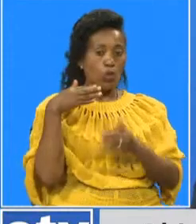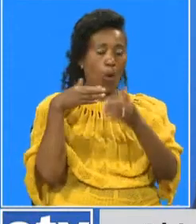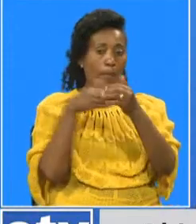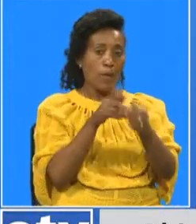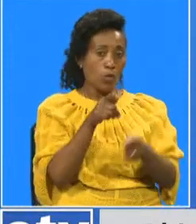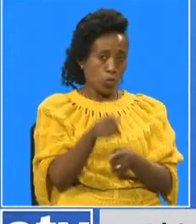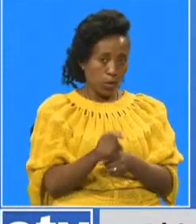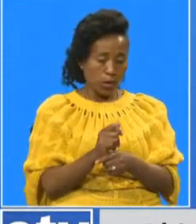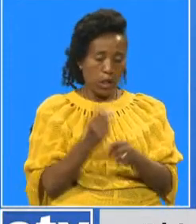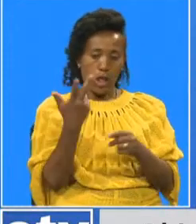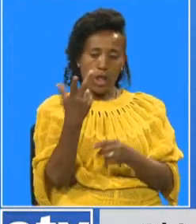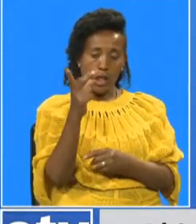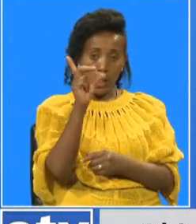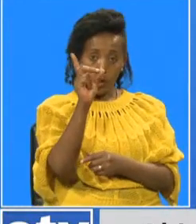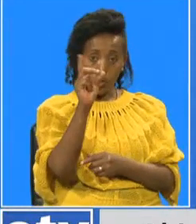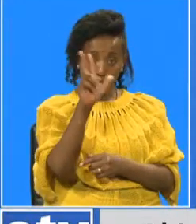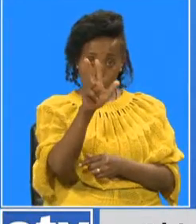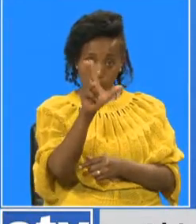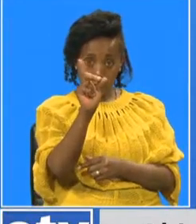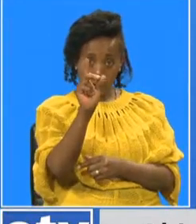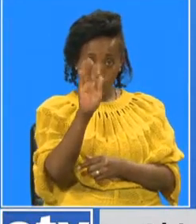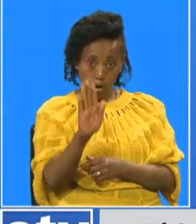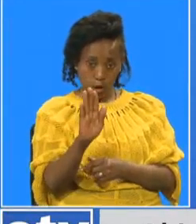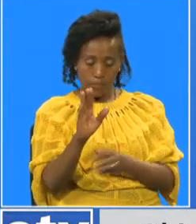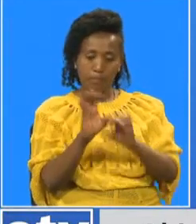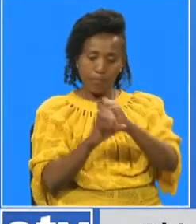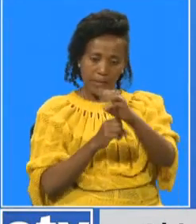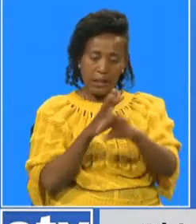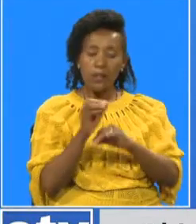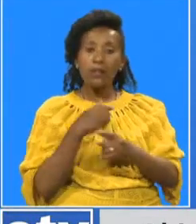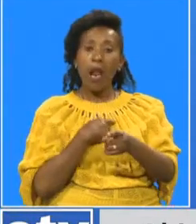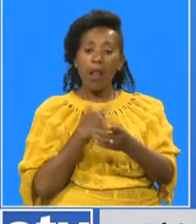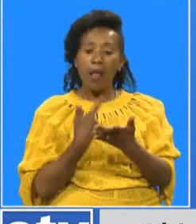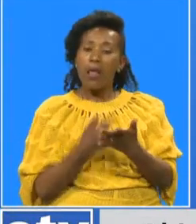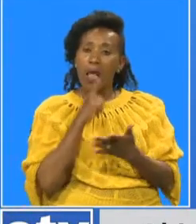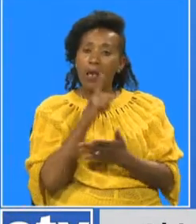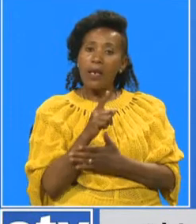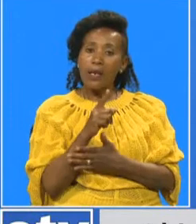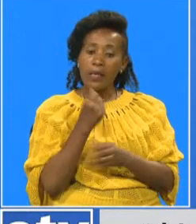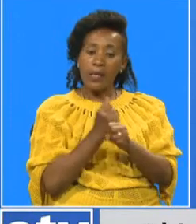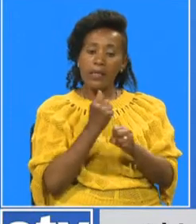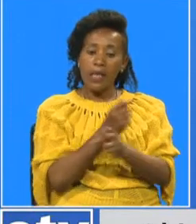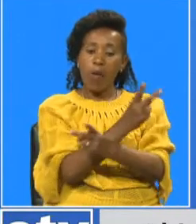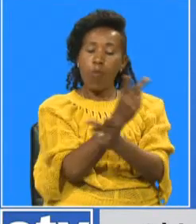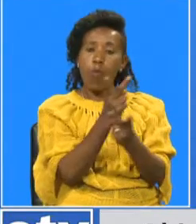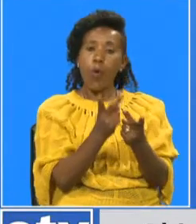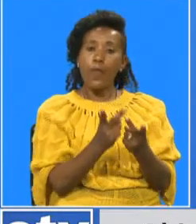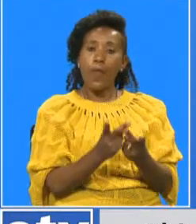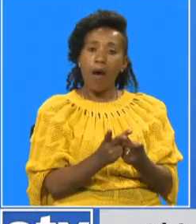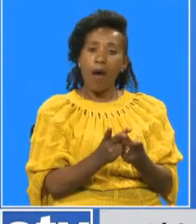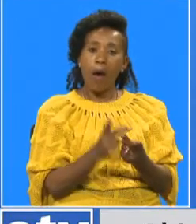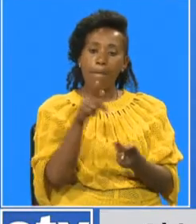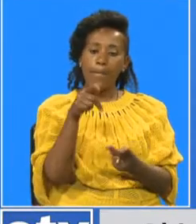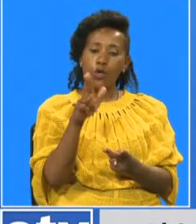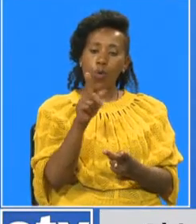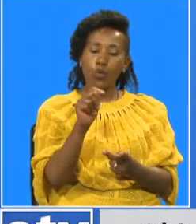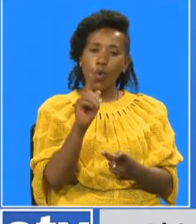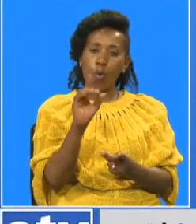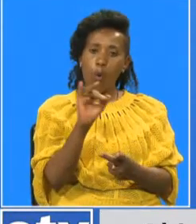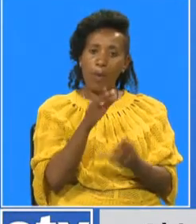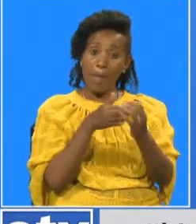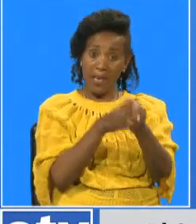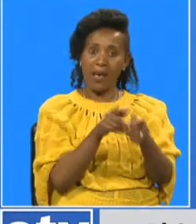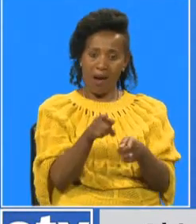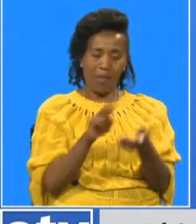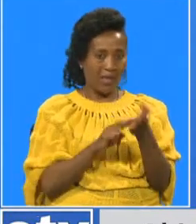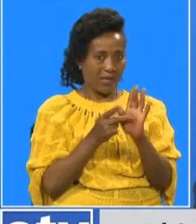የሚመሩት የሶስትዮሽ እንትን አለ ምክክር። ይህንን የስራ ቦታ ፕሮቶኮል በስራ